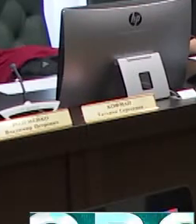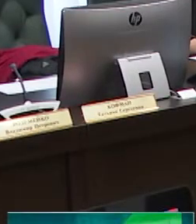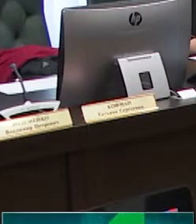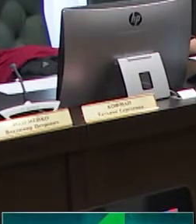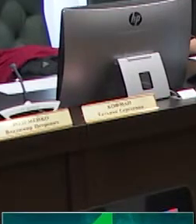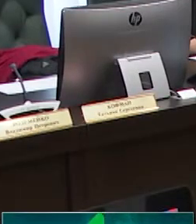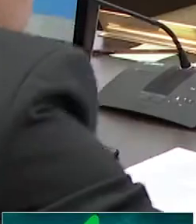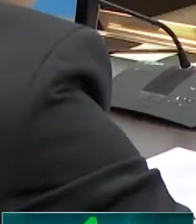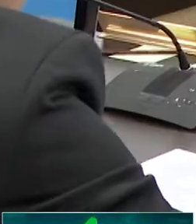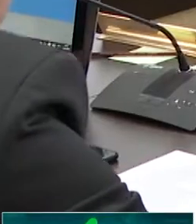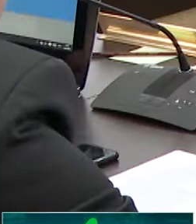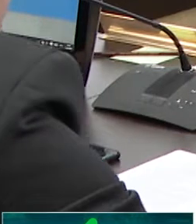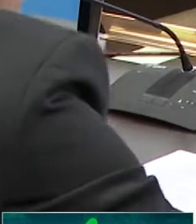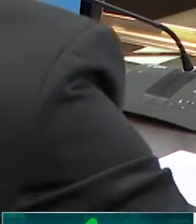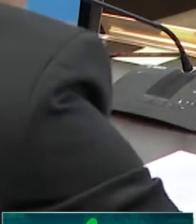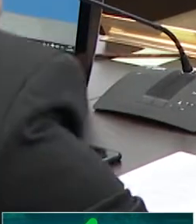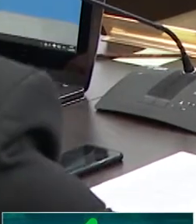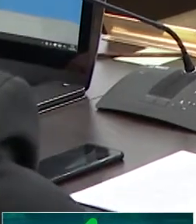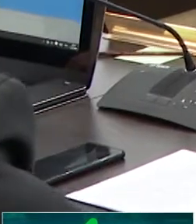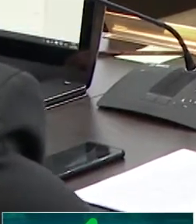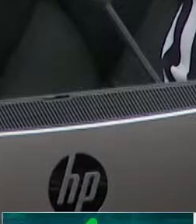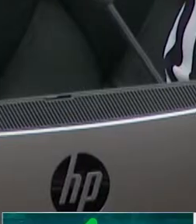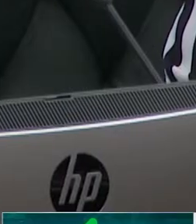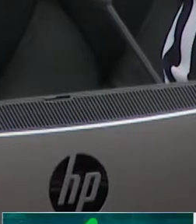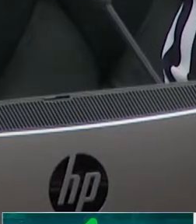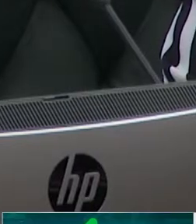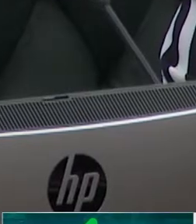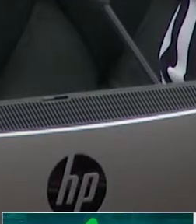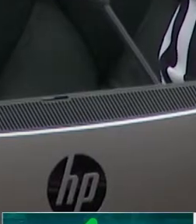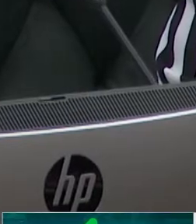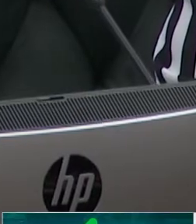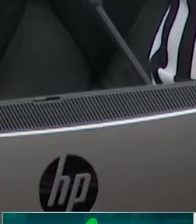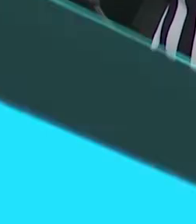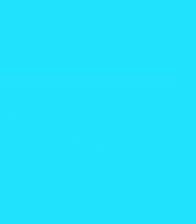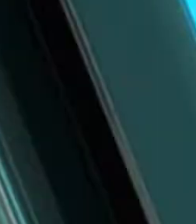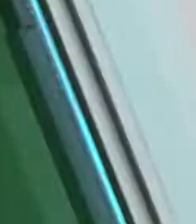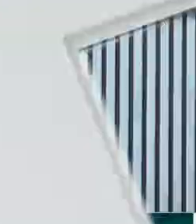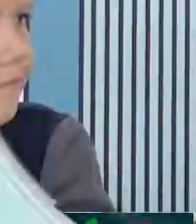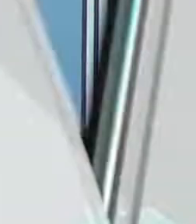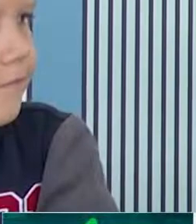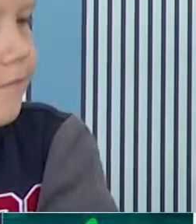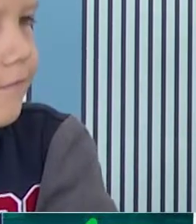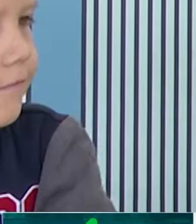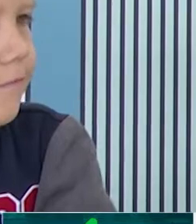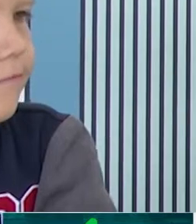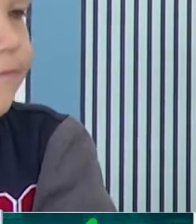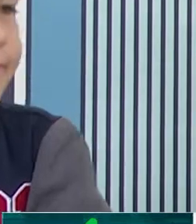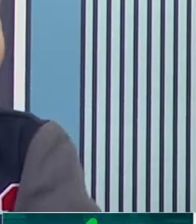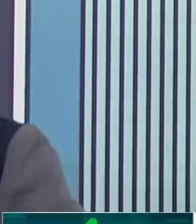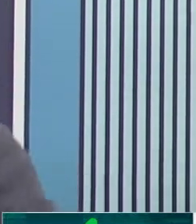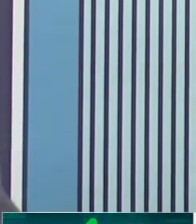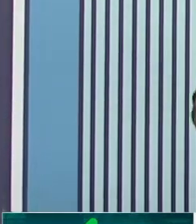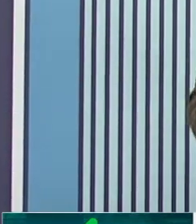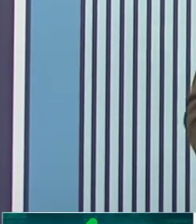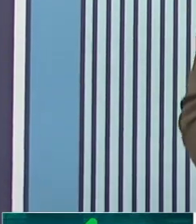Принято Государственной Думой. В третьем чтении депутаты одобрили поправки в Конституцию России. Если он упадет, он